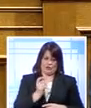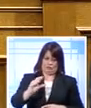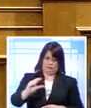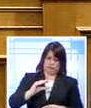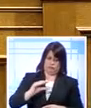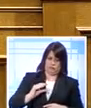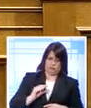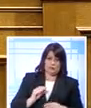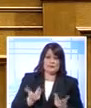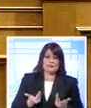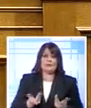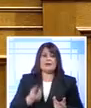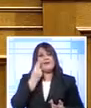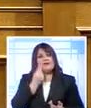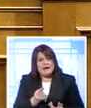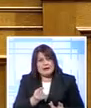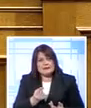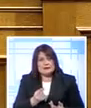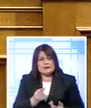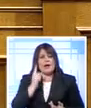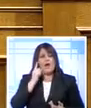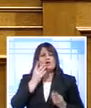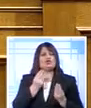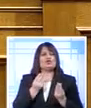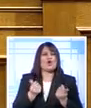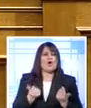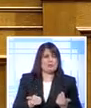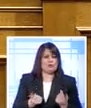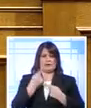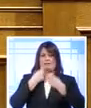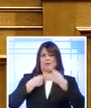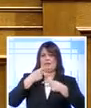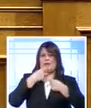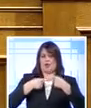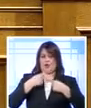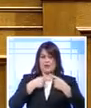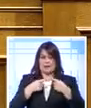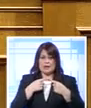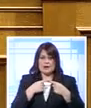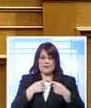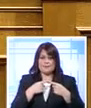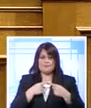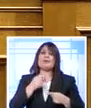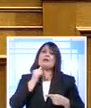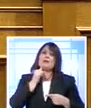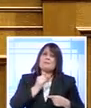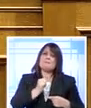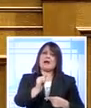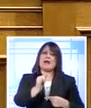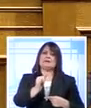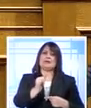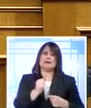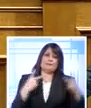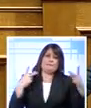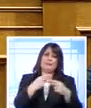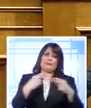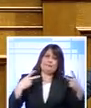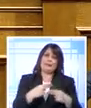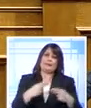αποδεικνύεται ότι είναι ένα εργαλείο, ένα πρόσχημα για να επιβάλλονται διαρκώς πρόσθετες περικοπές στον ελληνικό